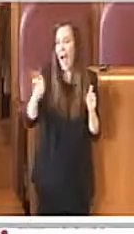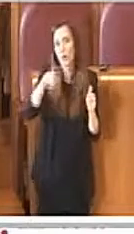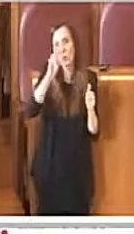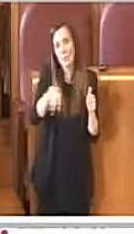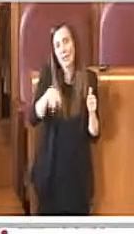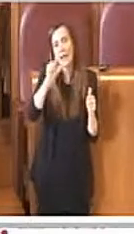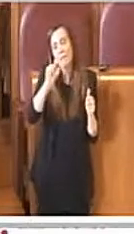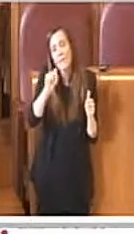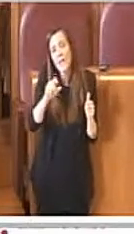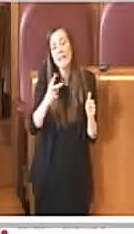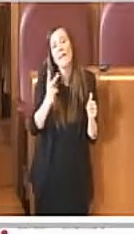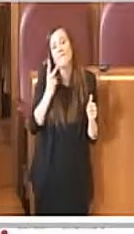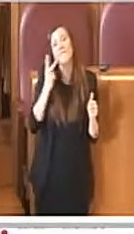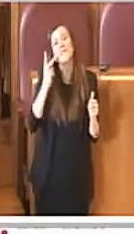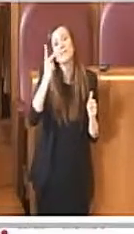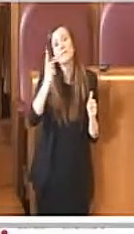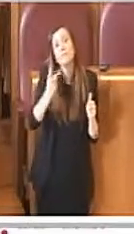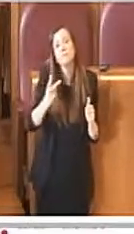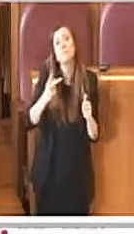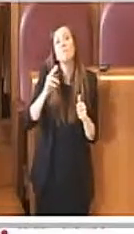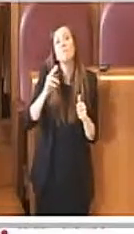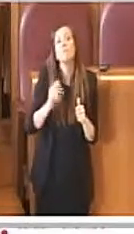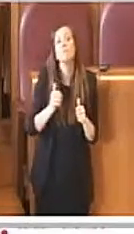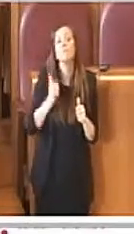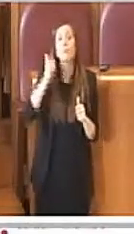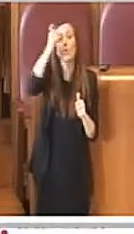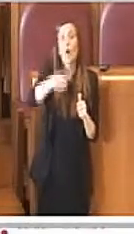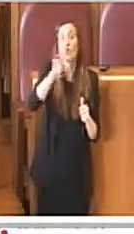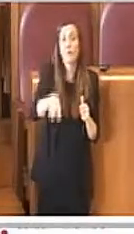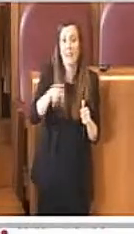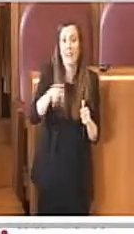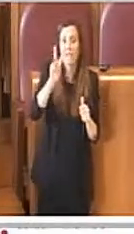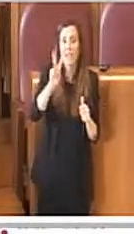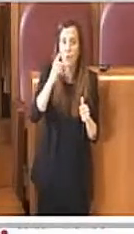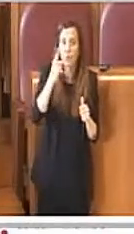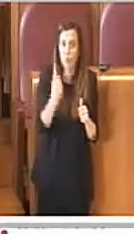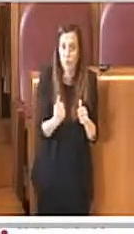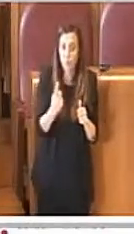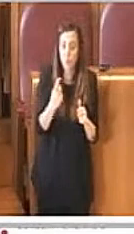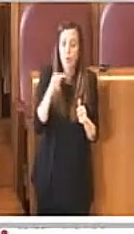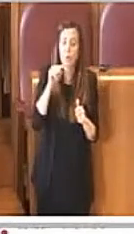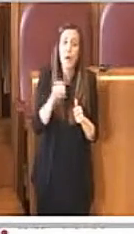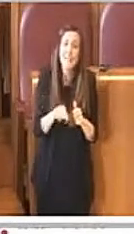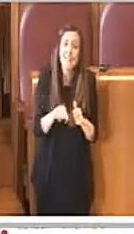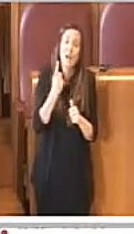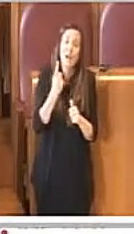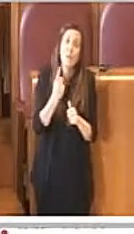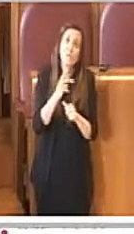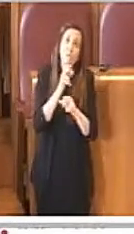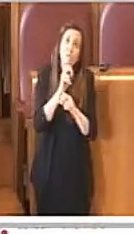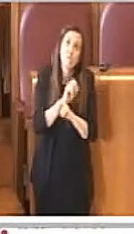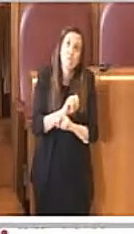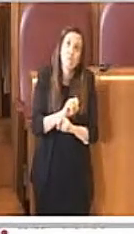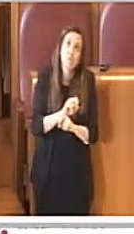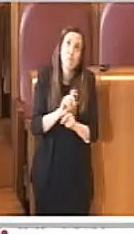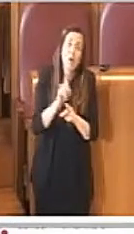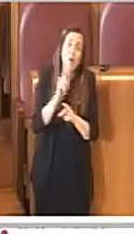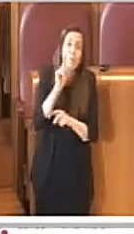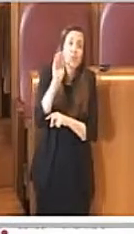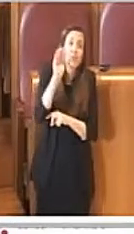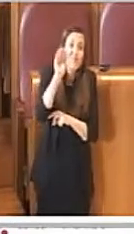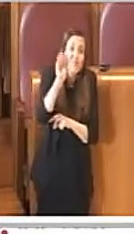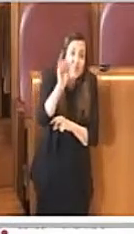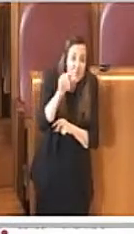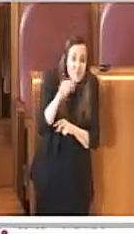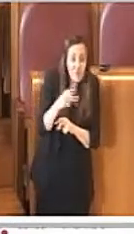da vedersi poi l'applicazione a partire dal 2021. Questo naturalmente è un preludio a una delibera che dovrà essere fatta di questo